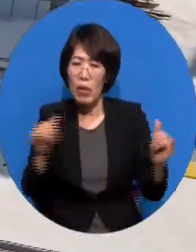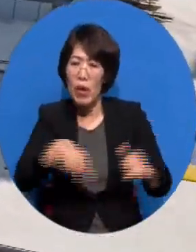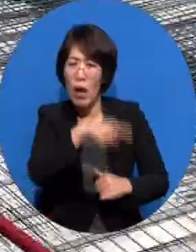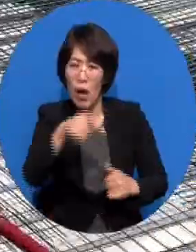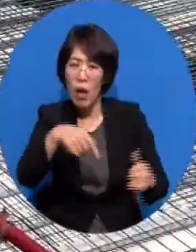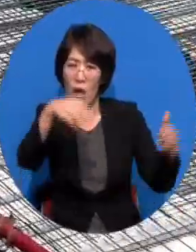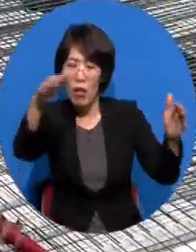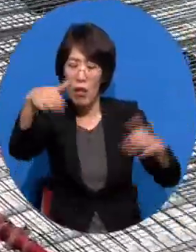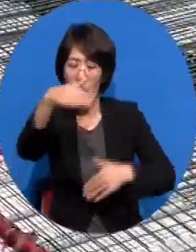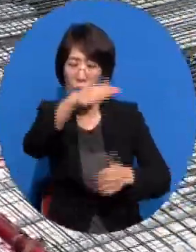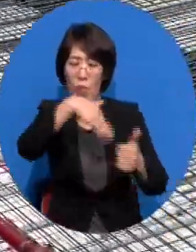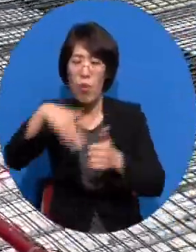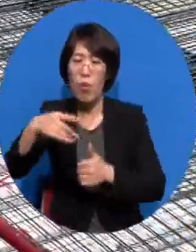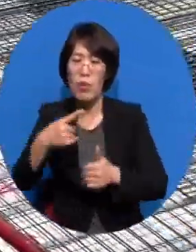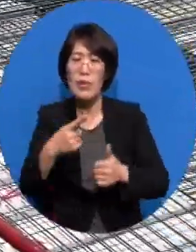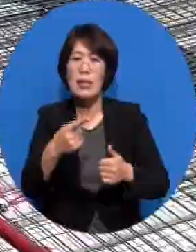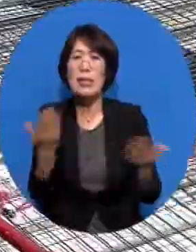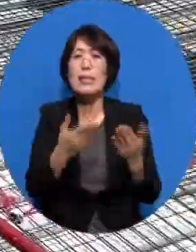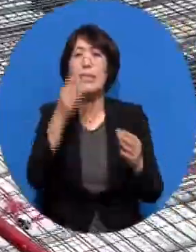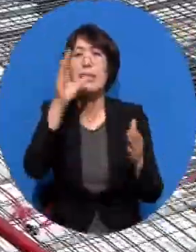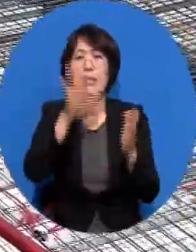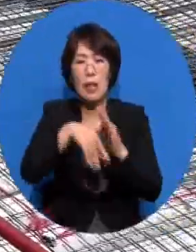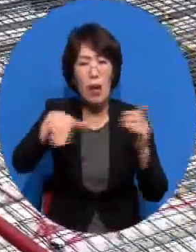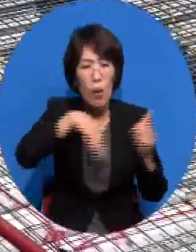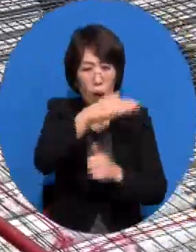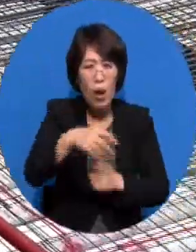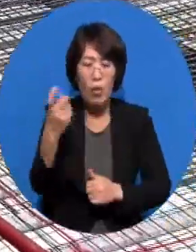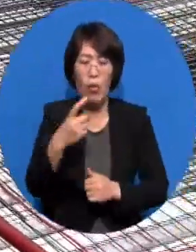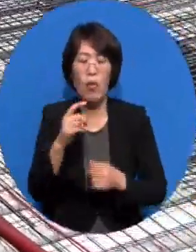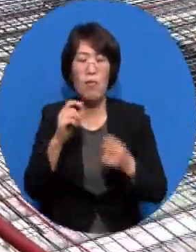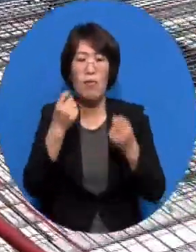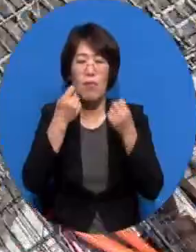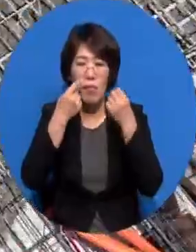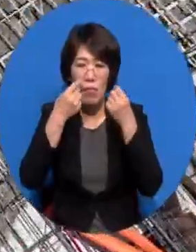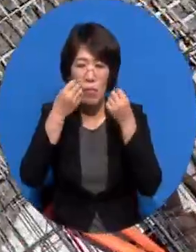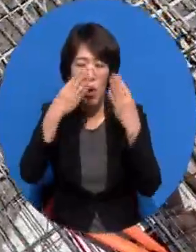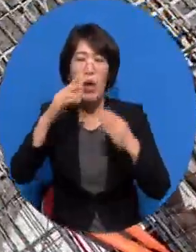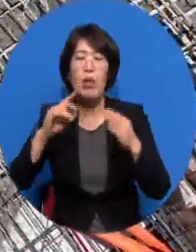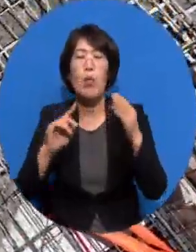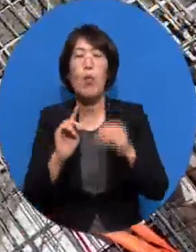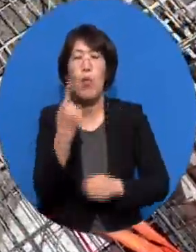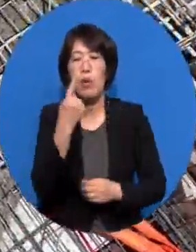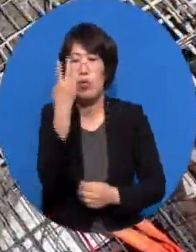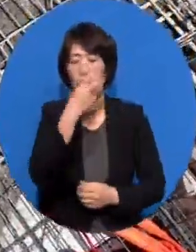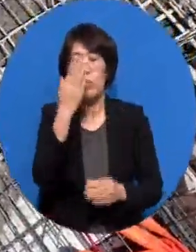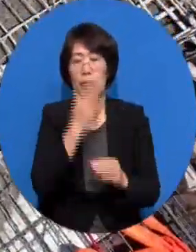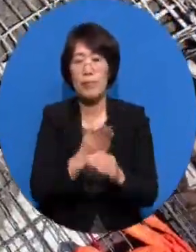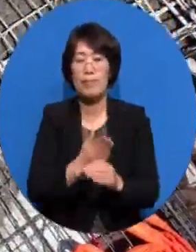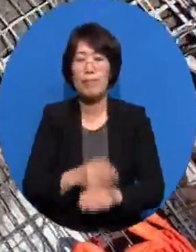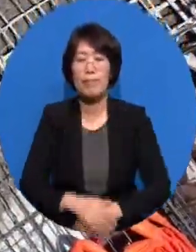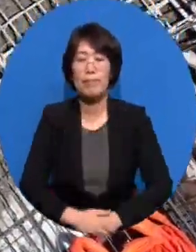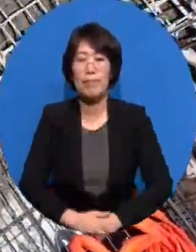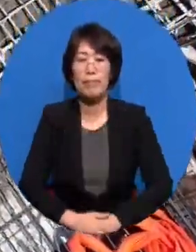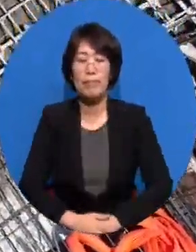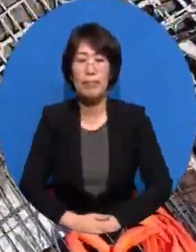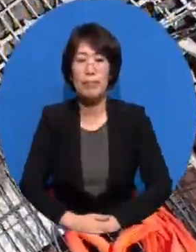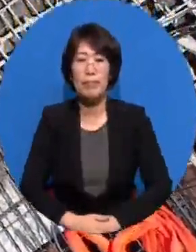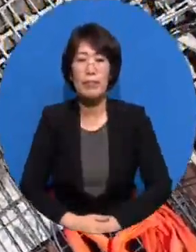대상으로 콘크리트 타설 당시 작업 여건 등 정확한 사고 경위를 조사하고 있습니다. MBC 뉴스 임지은입니다.